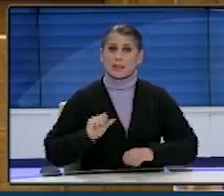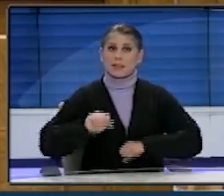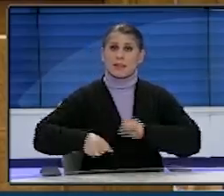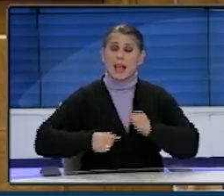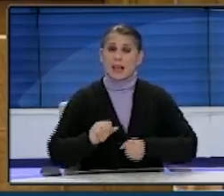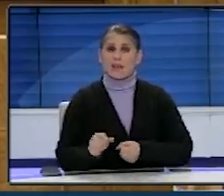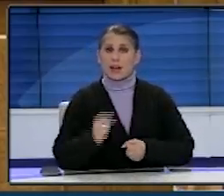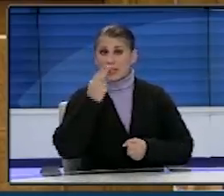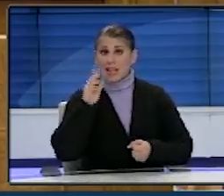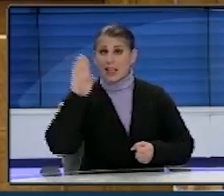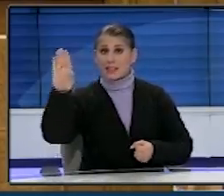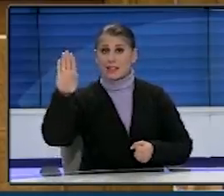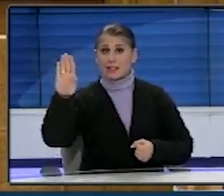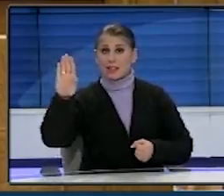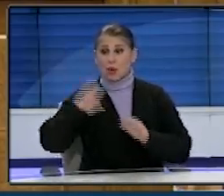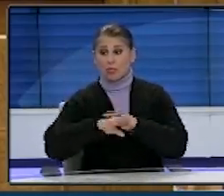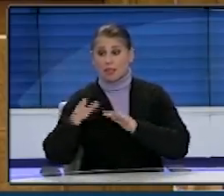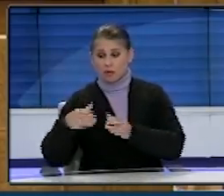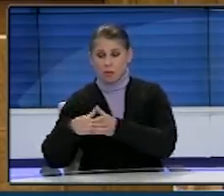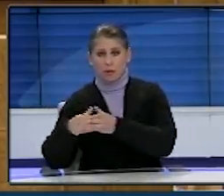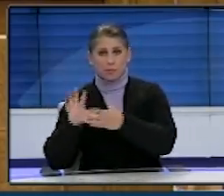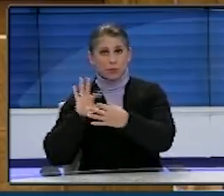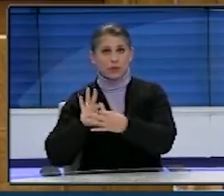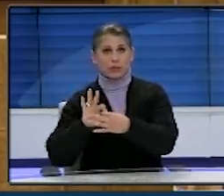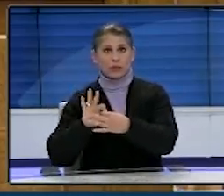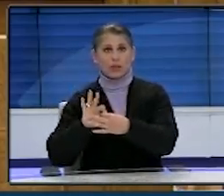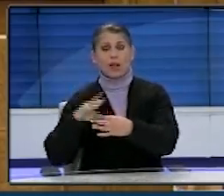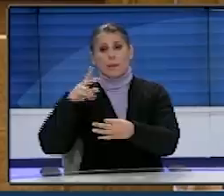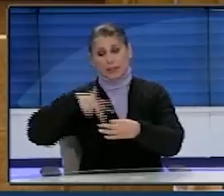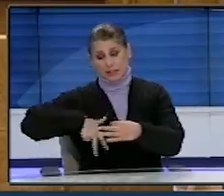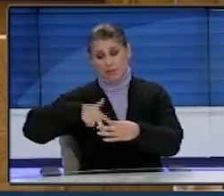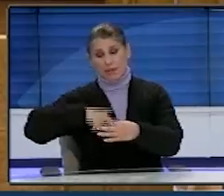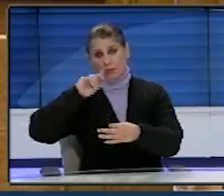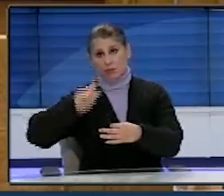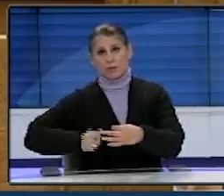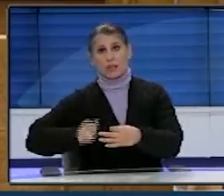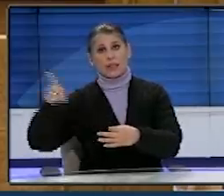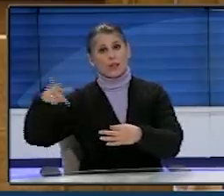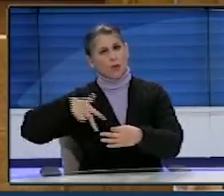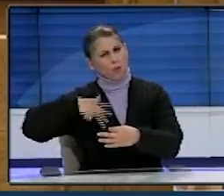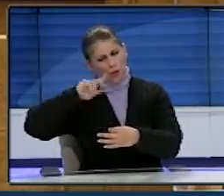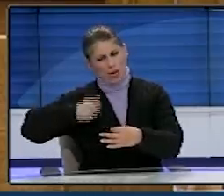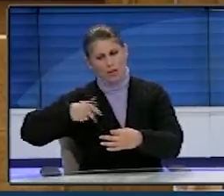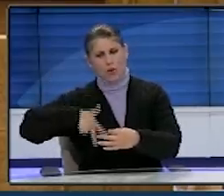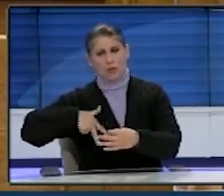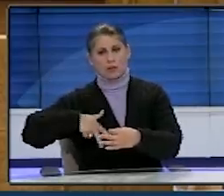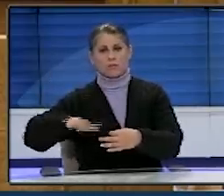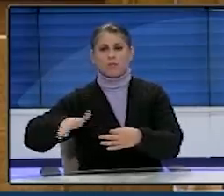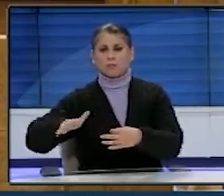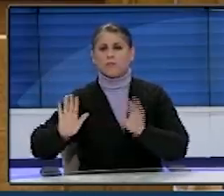δράση ναζιστικών ακροδεξιών ομάδων που συνδέονται με την κυβέρνηση της Ουκρανίας και το Ουκρανικό κράτος.